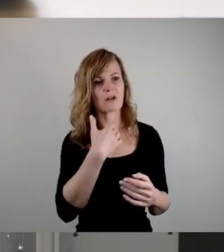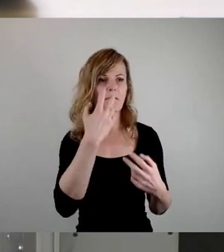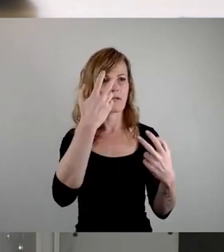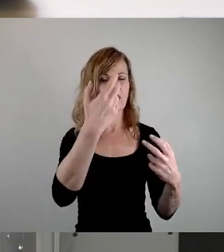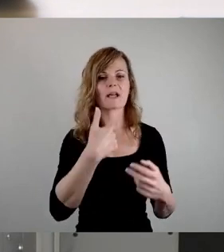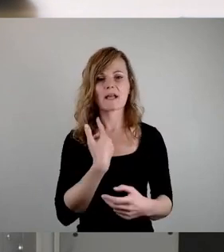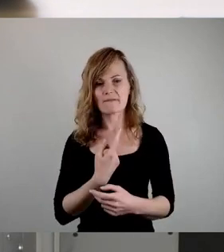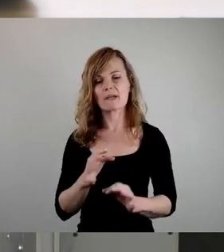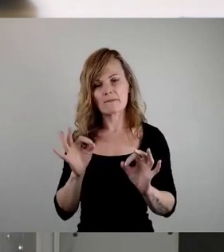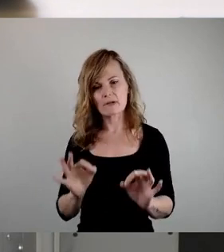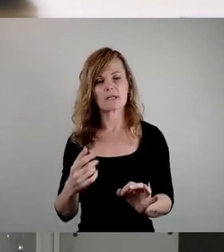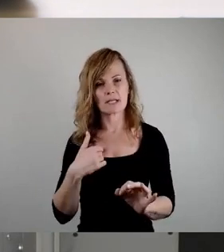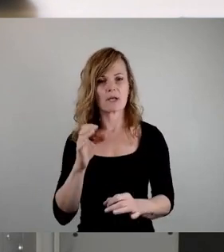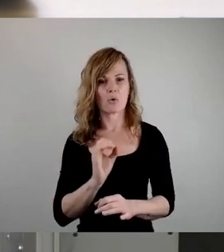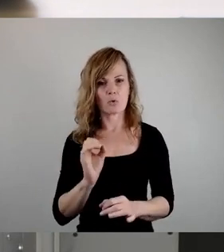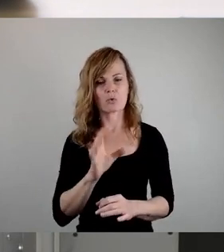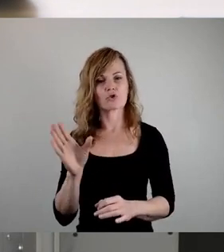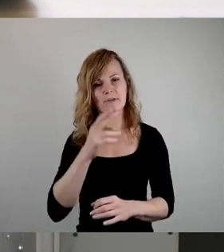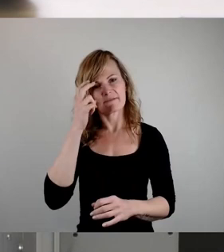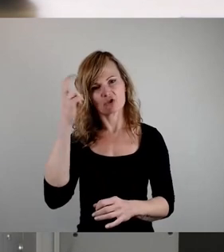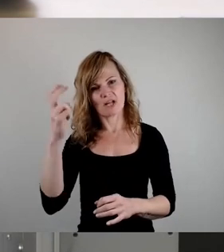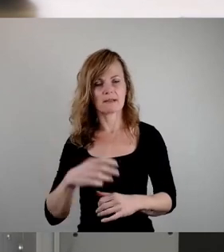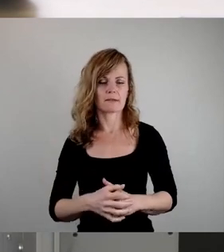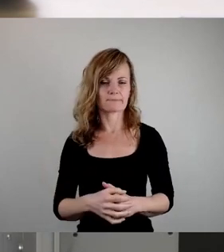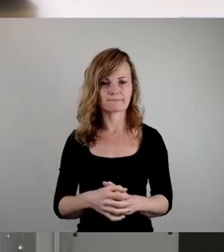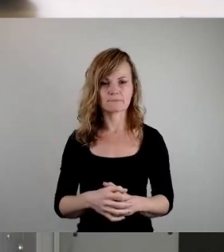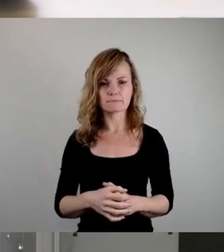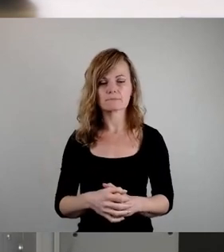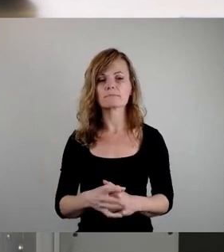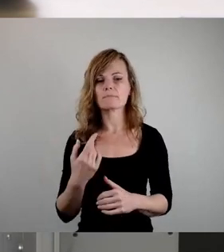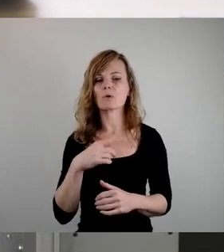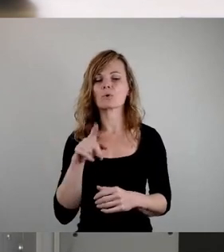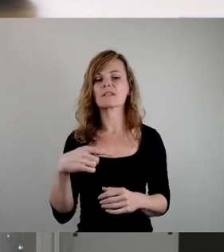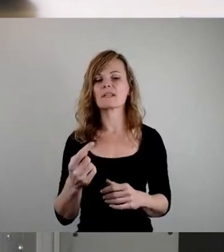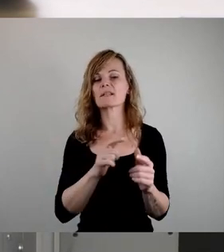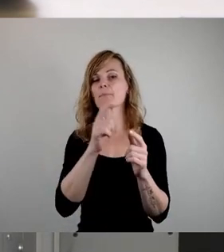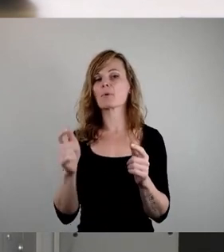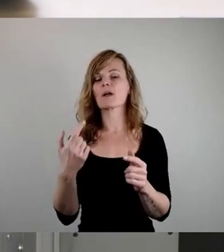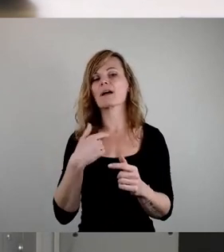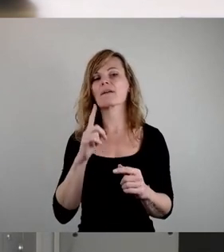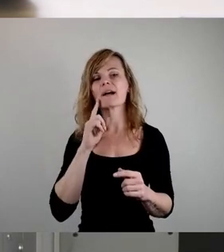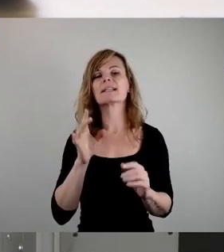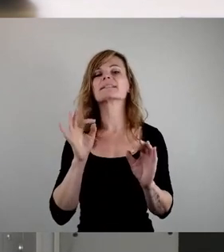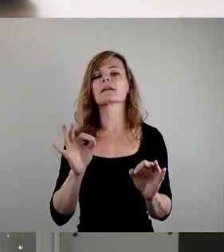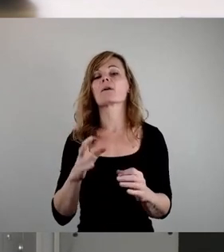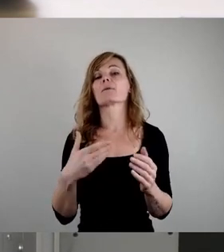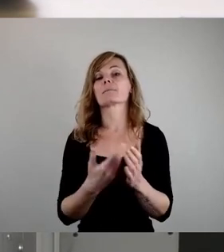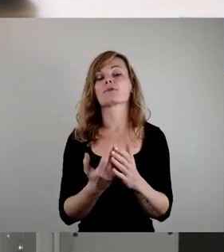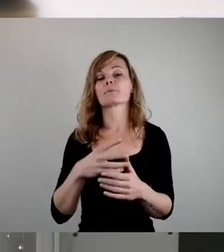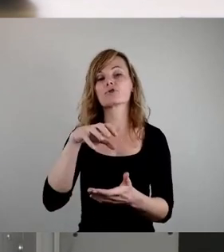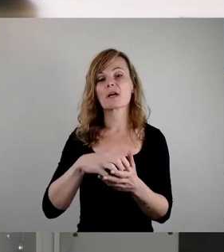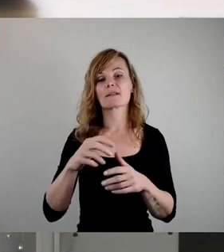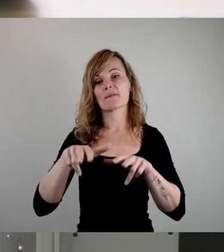Verstand. Und das Nächste ist natürlich eine Brücke. Wir wissen genau, wie zum Beispiel die